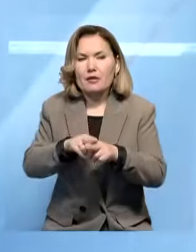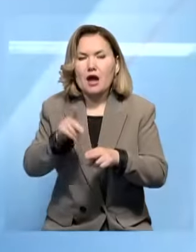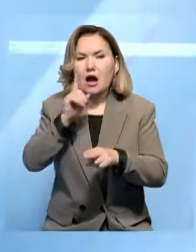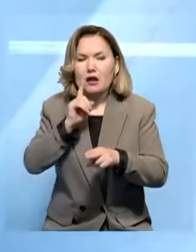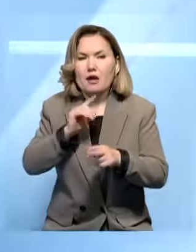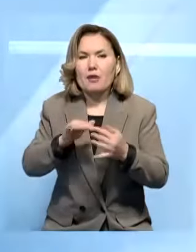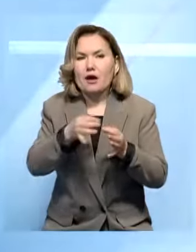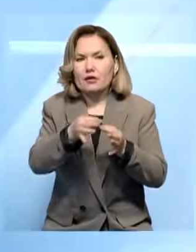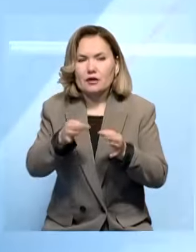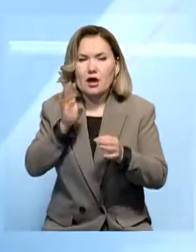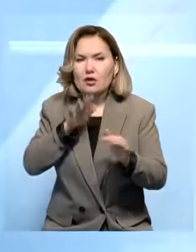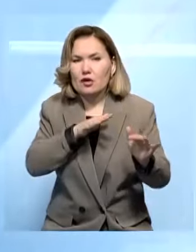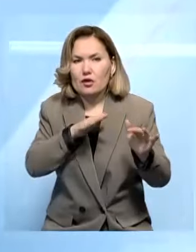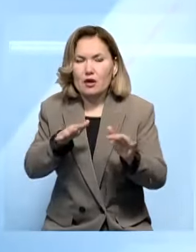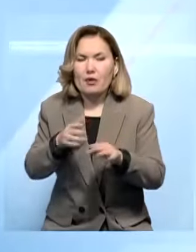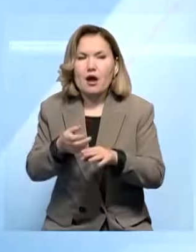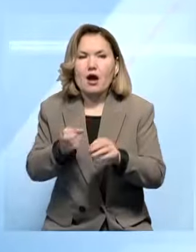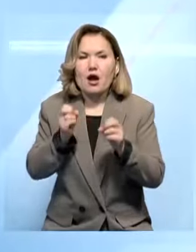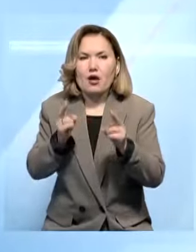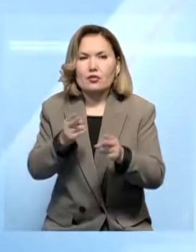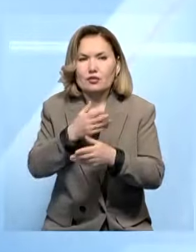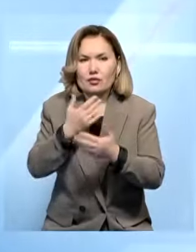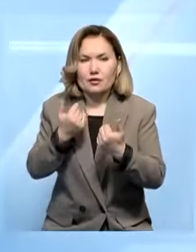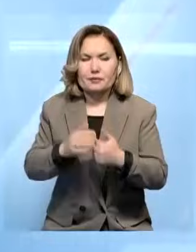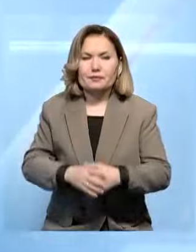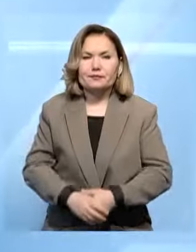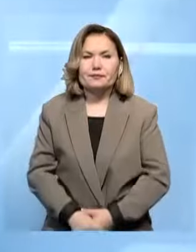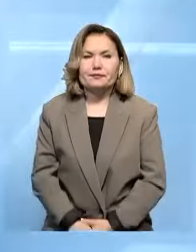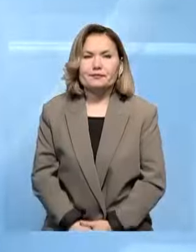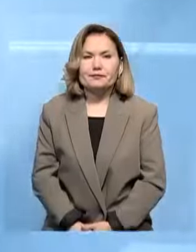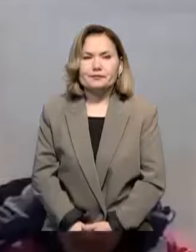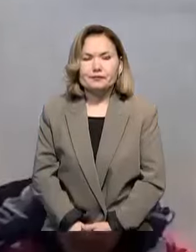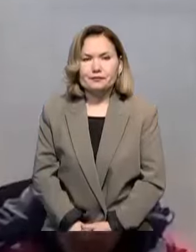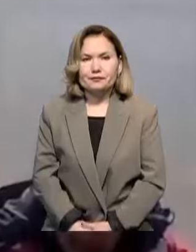әзірге елді мекендерге тасқыннан тікелей төнген қауіп